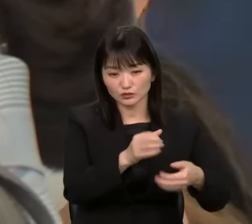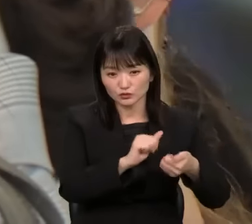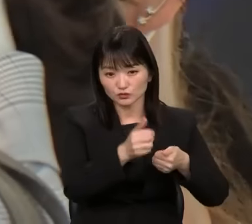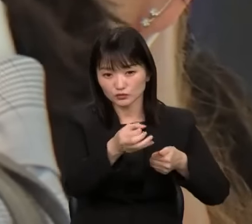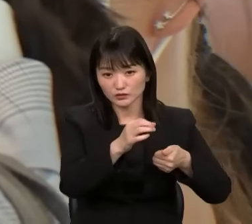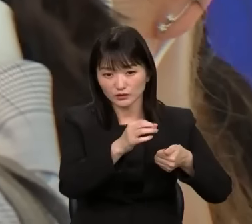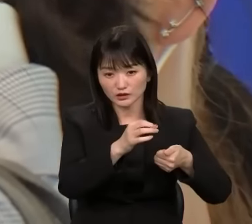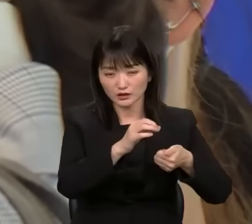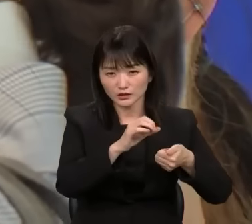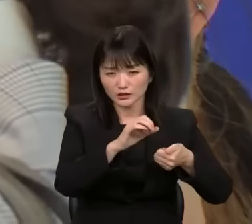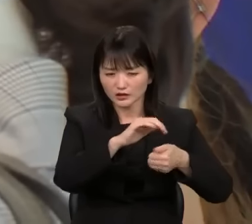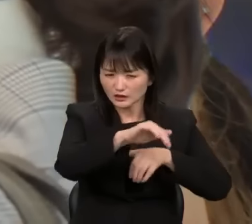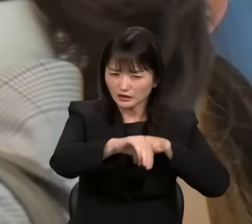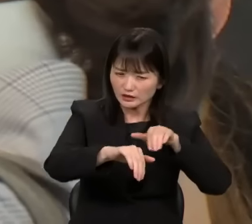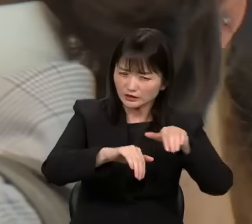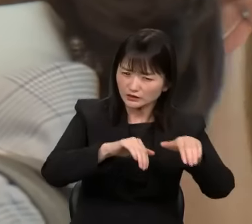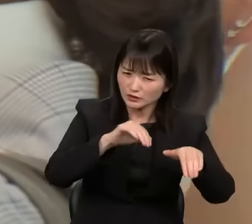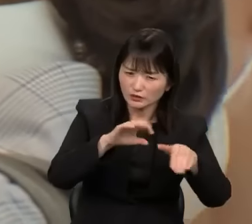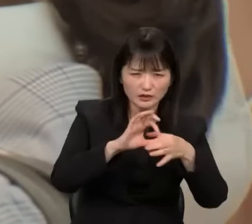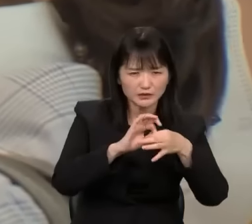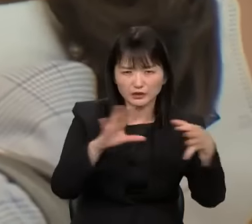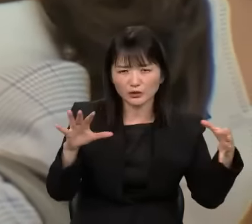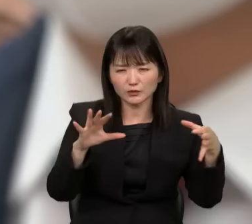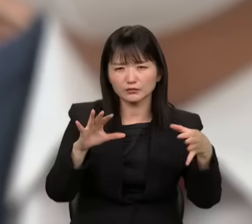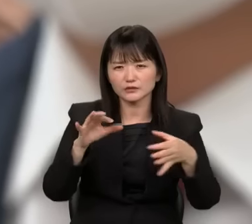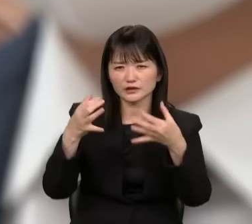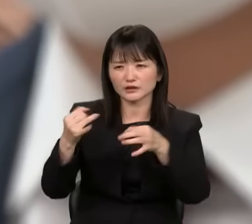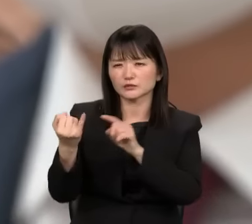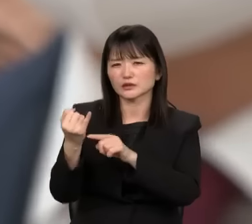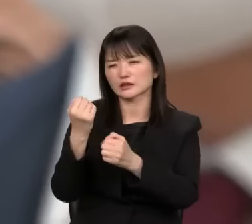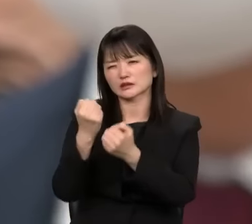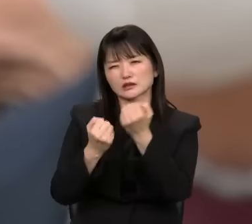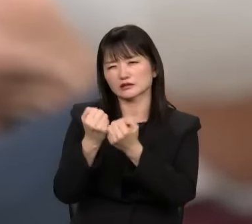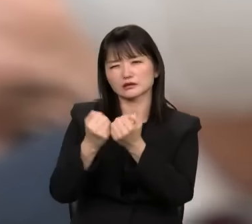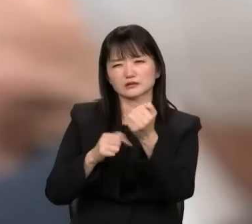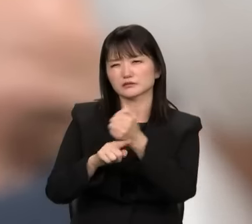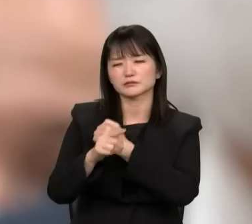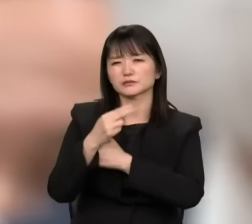김여사의 해명도 설득력이 약해집니다 JTBC